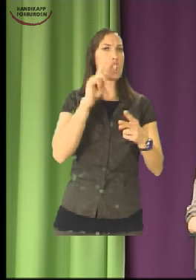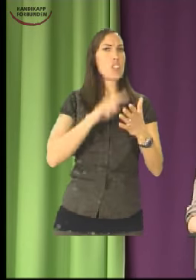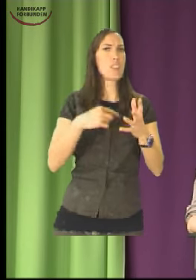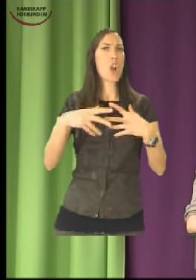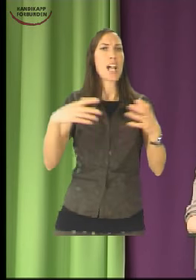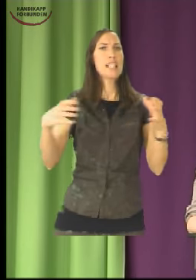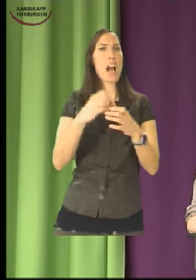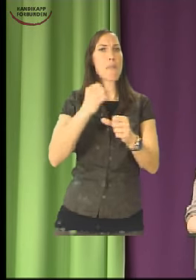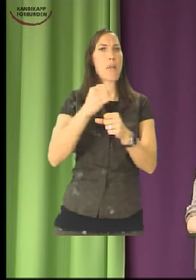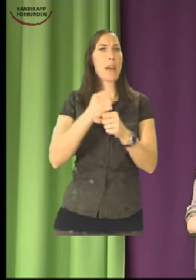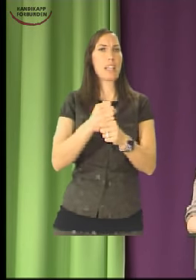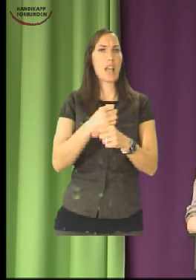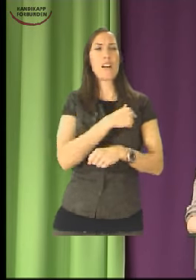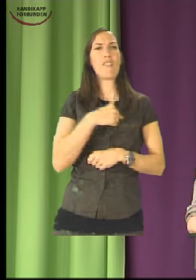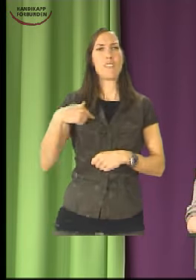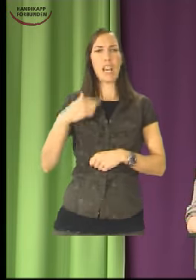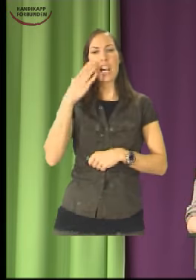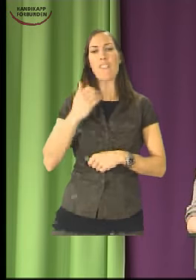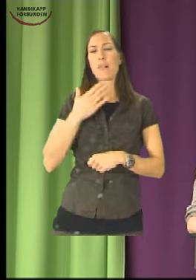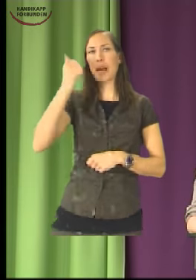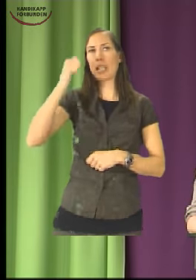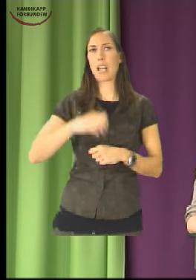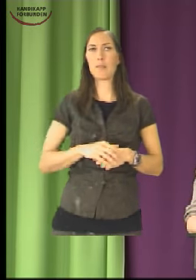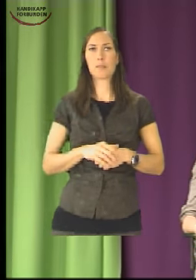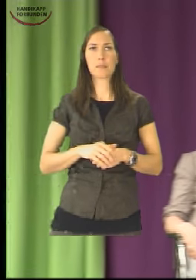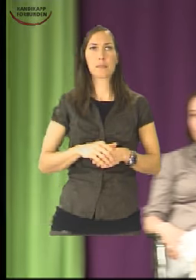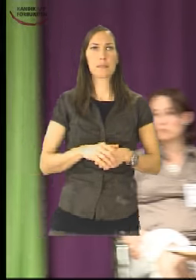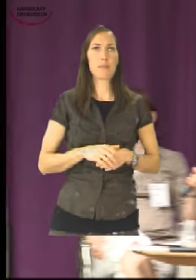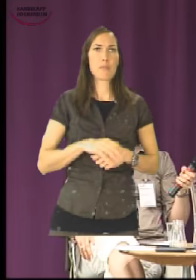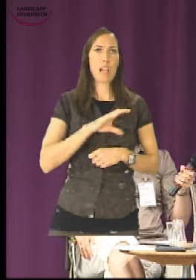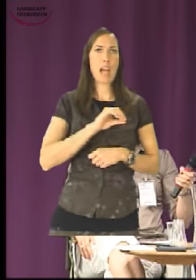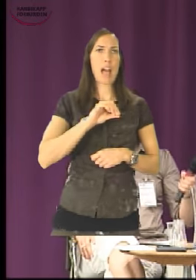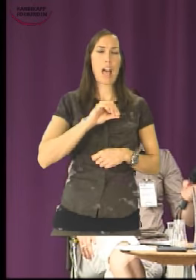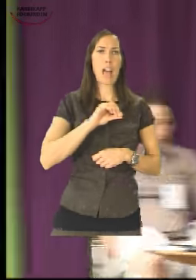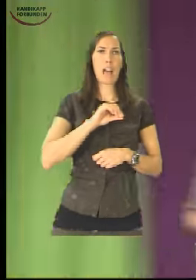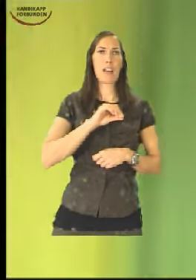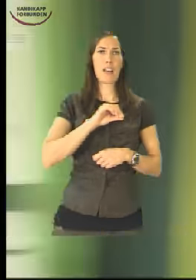kunna bli mycket, mycket bättre. Nu vill Anne Karlsson komma.